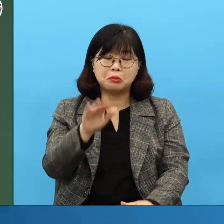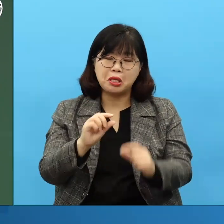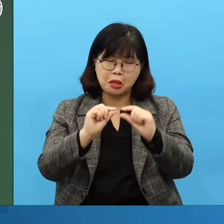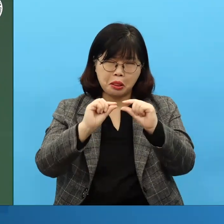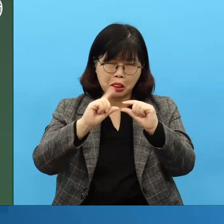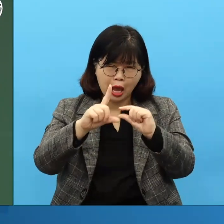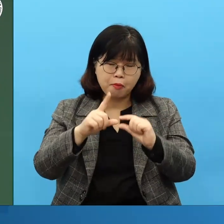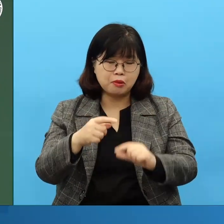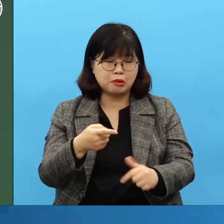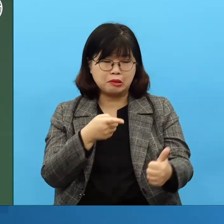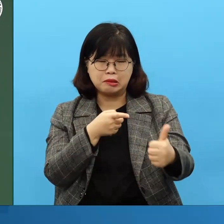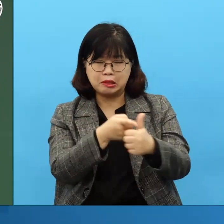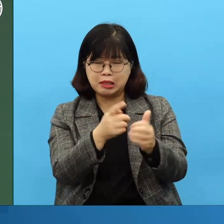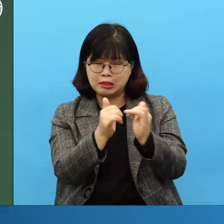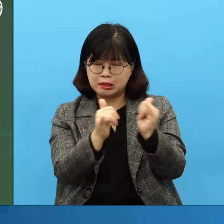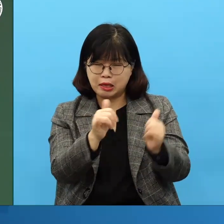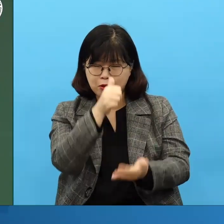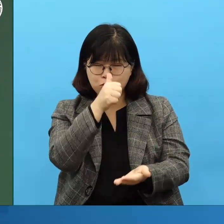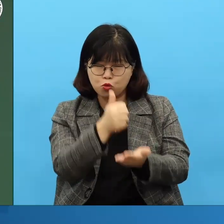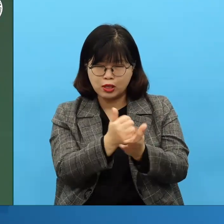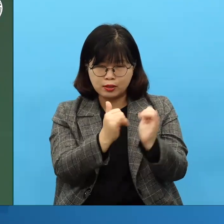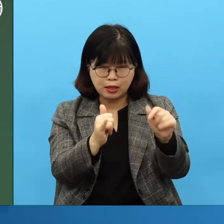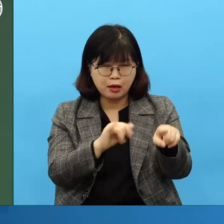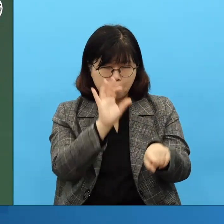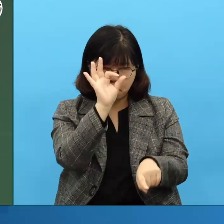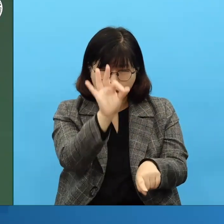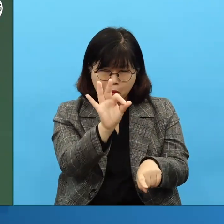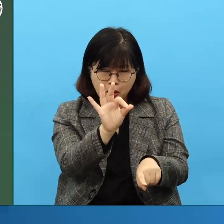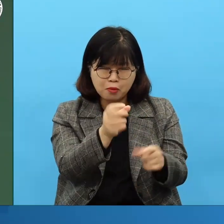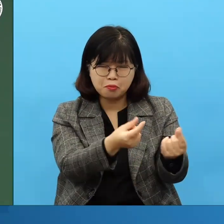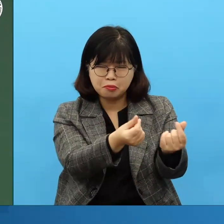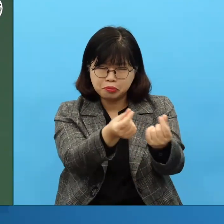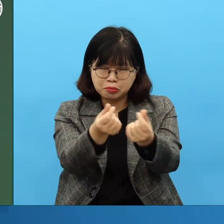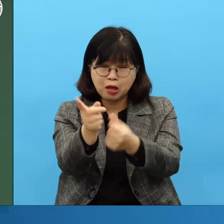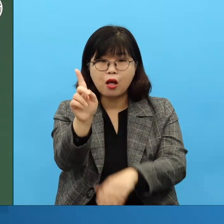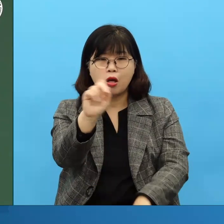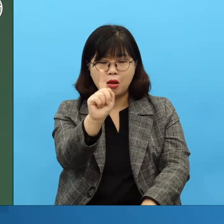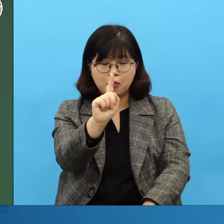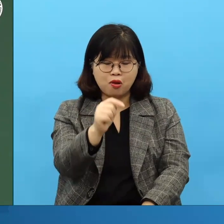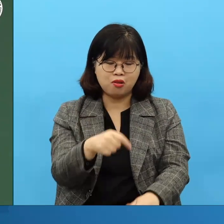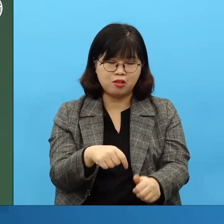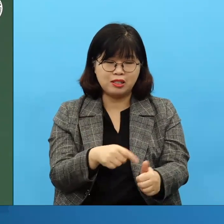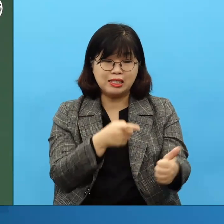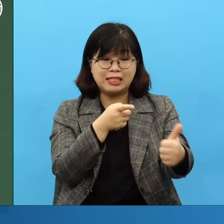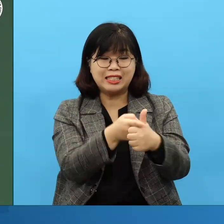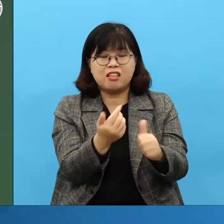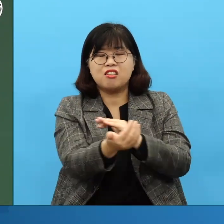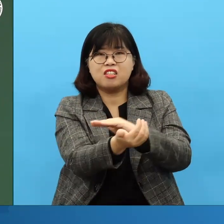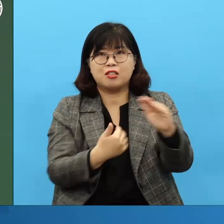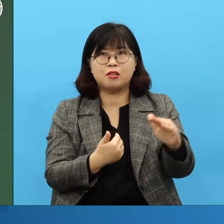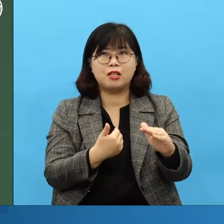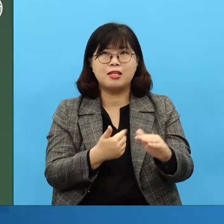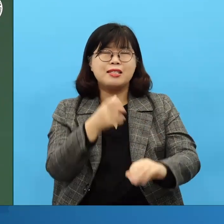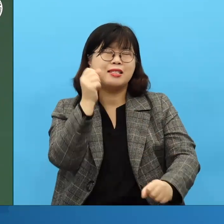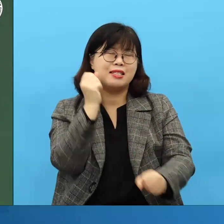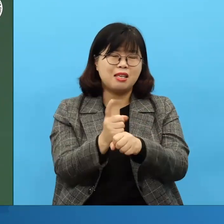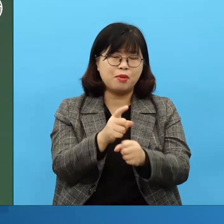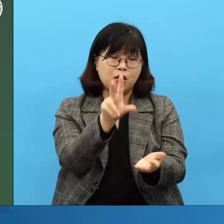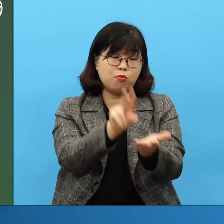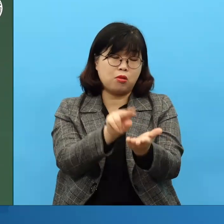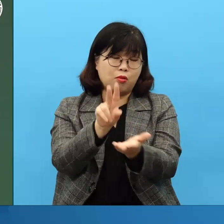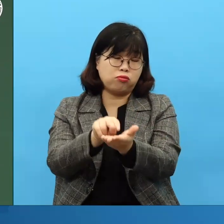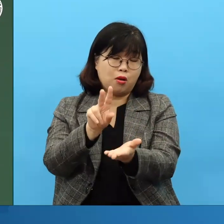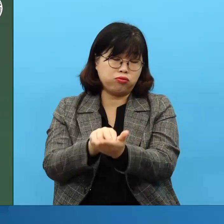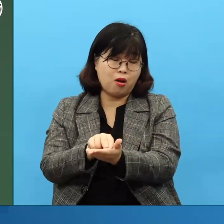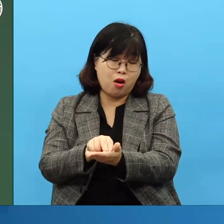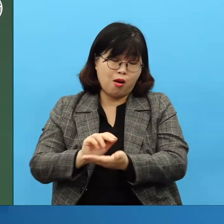하게 되면은 많은 게 앞에 있었단 말이에요. But usually, before that incident of that homicide occurred, there are many things that led up to it.